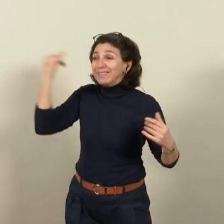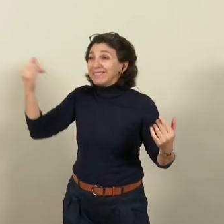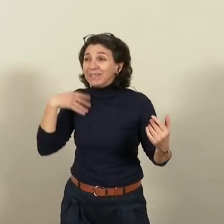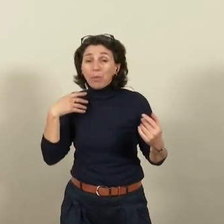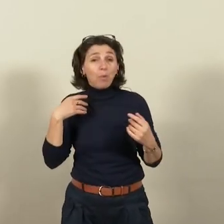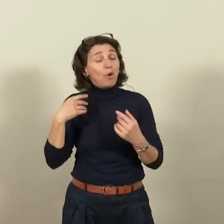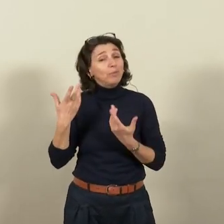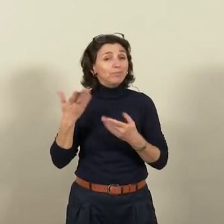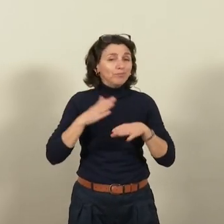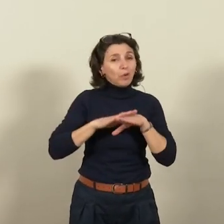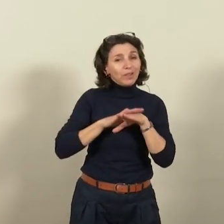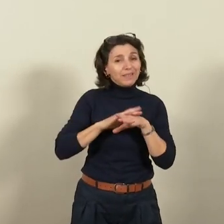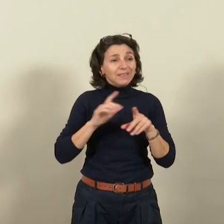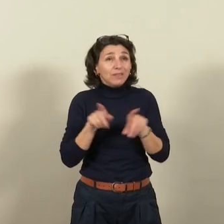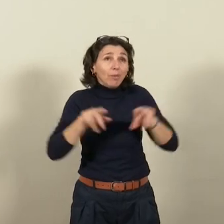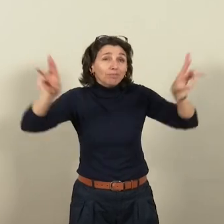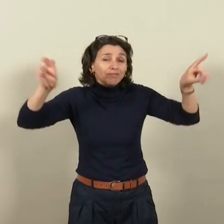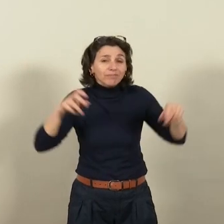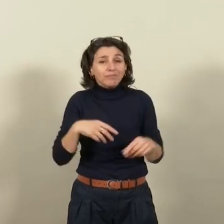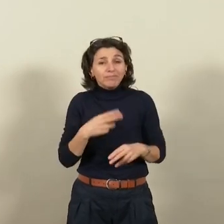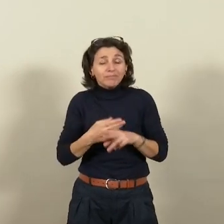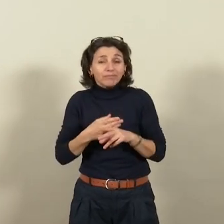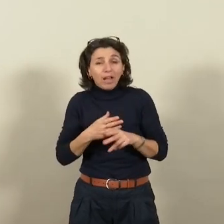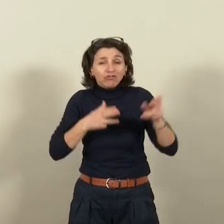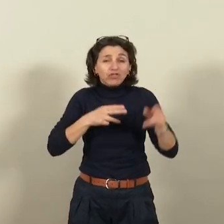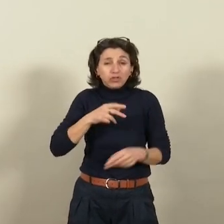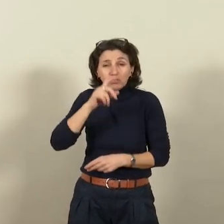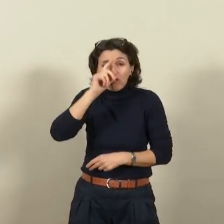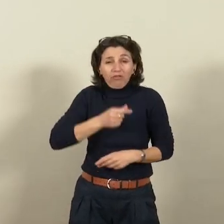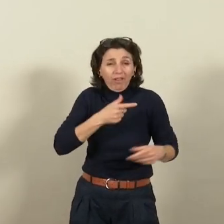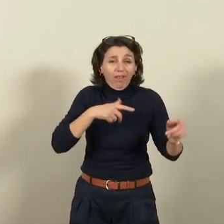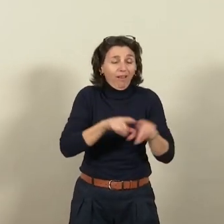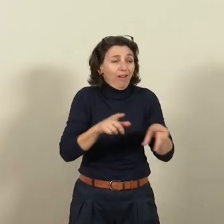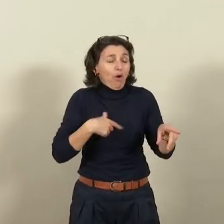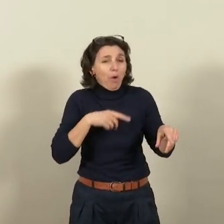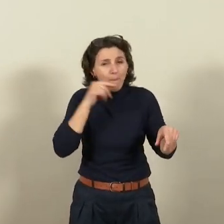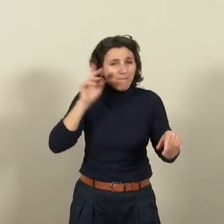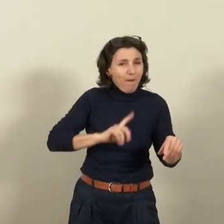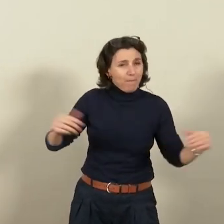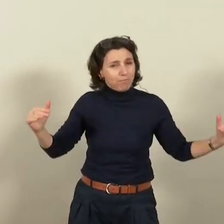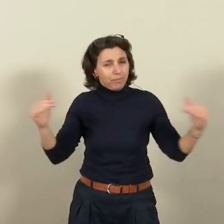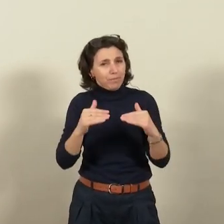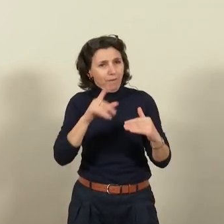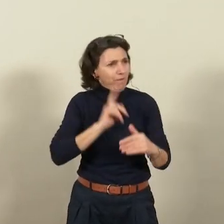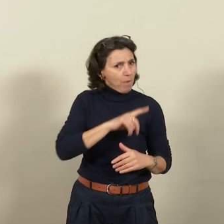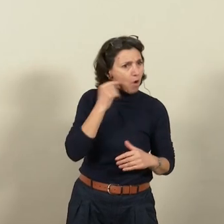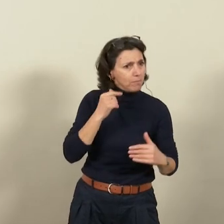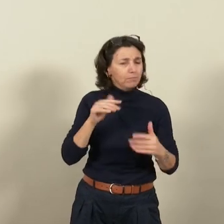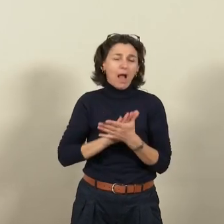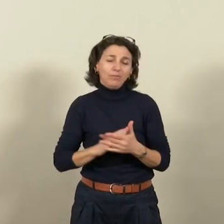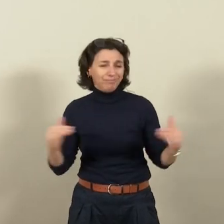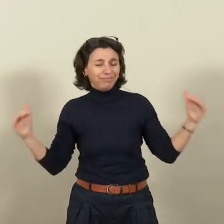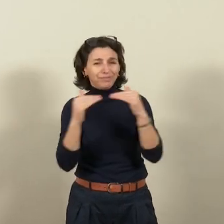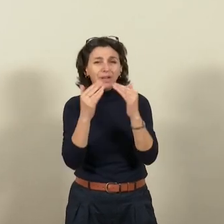sûr que chacun défend l'égalité homme-femme femme homme pardon bien sûr qu'il est important de promouvoir la mixité dans la